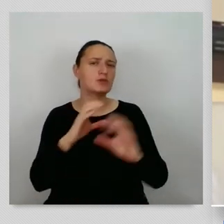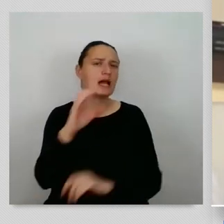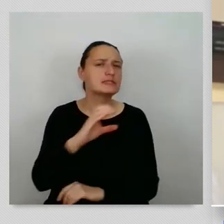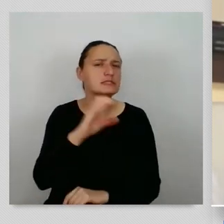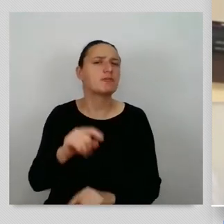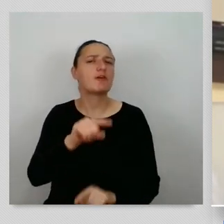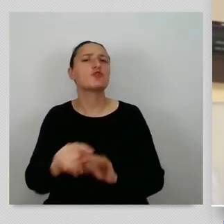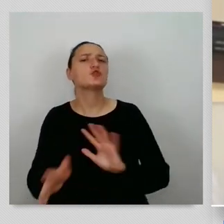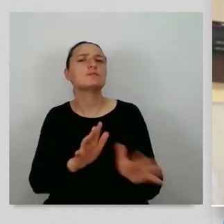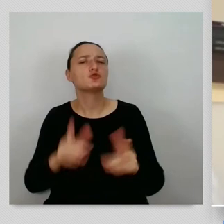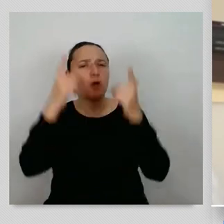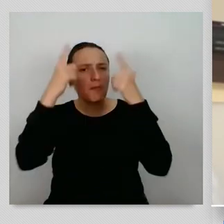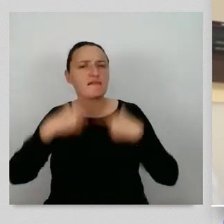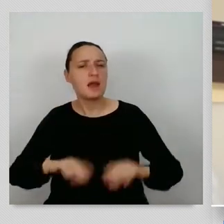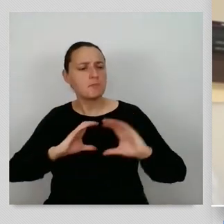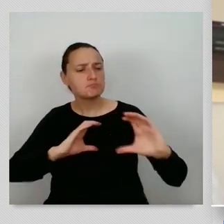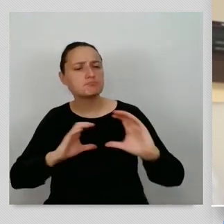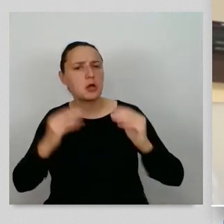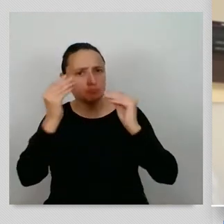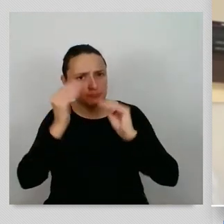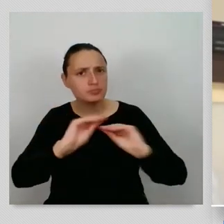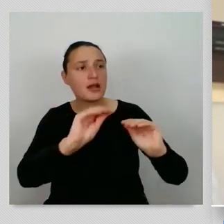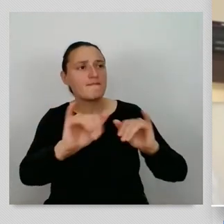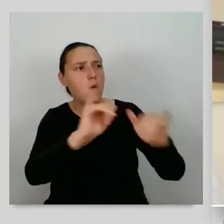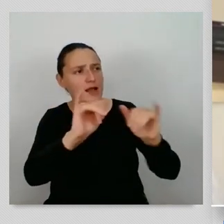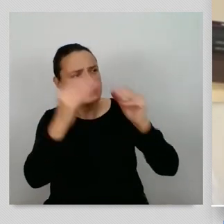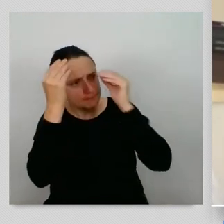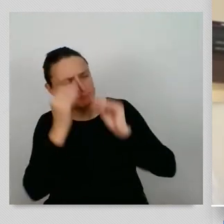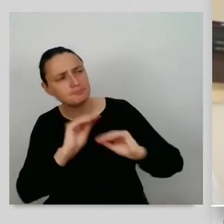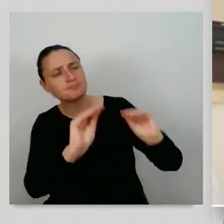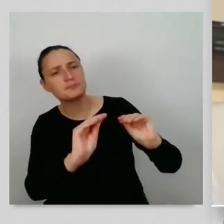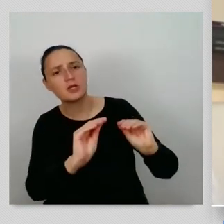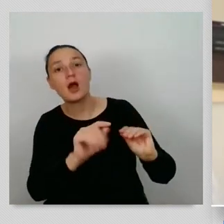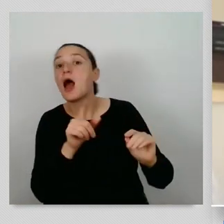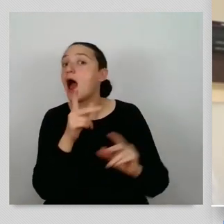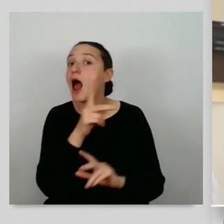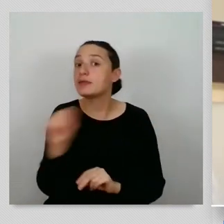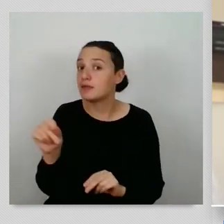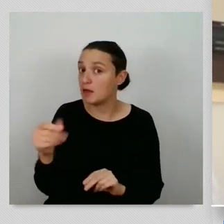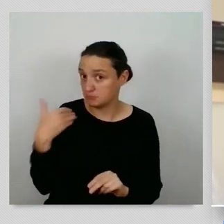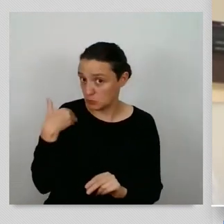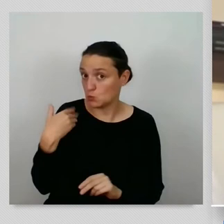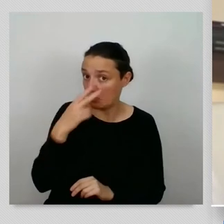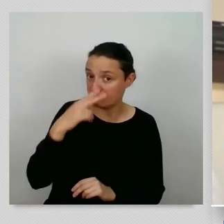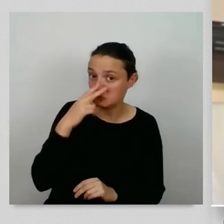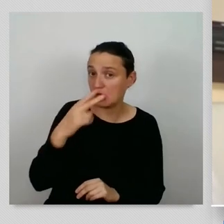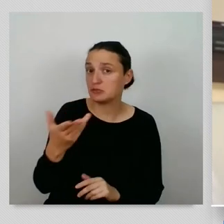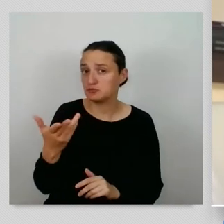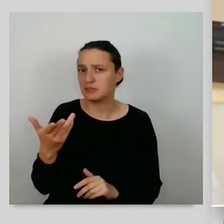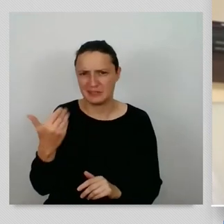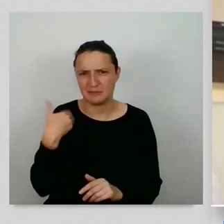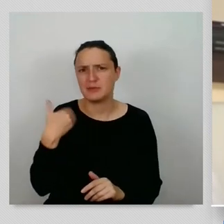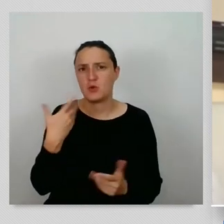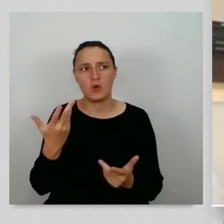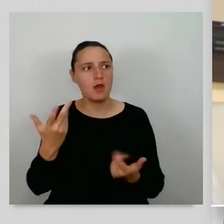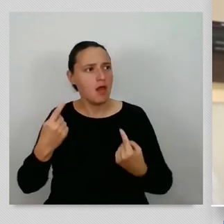dla obywateli do komunikowania się z władzą, a nie, jak to widzieliśmy do tej pory, nawet w przypadku dużych